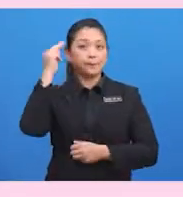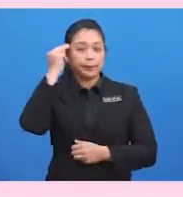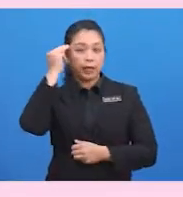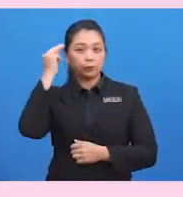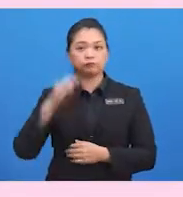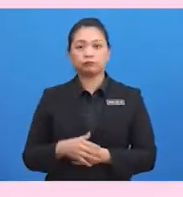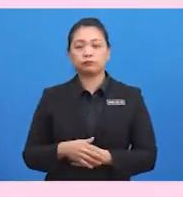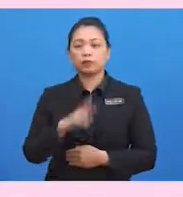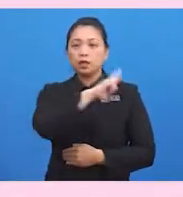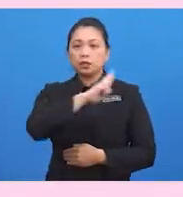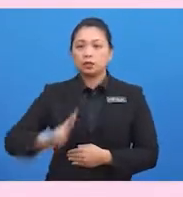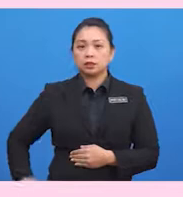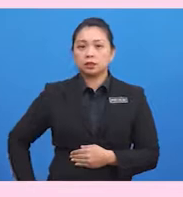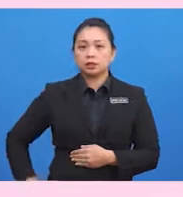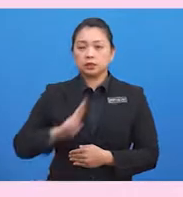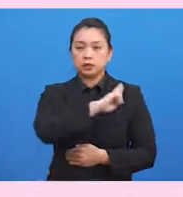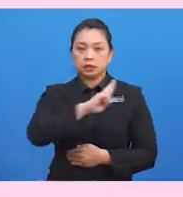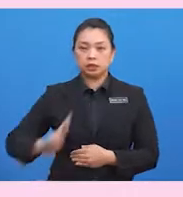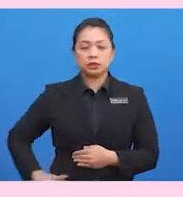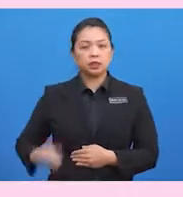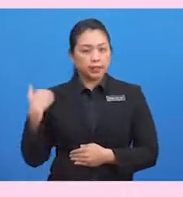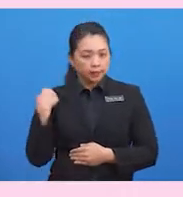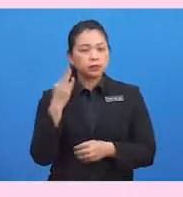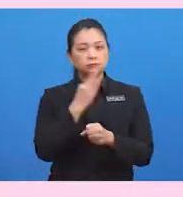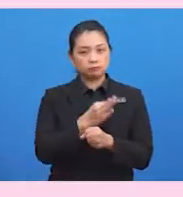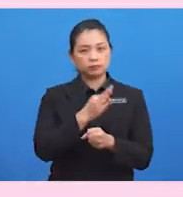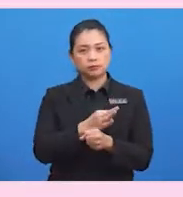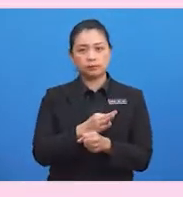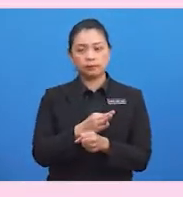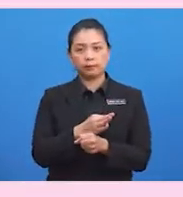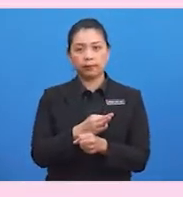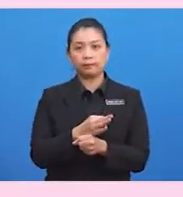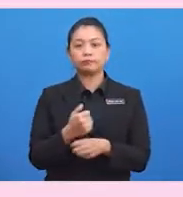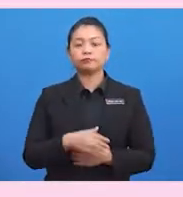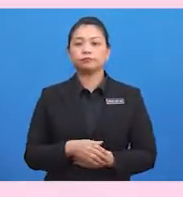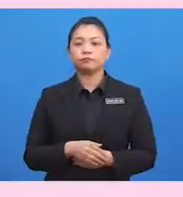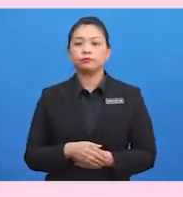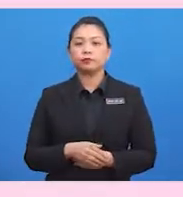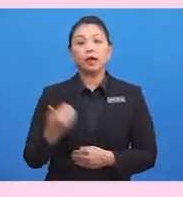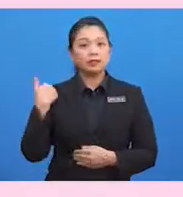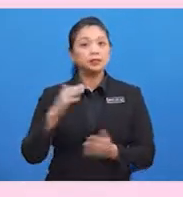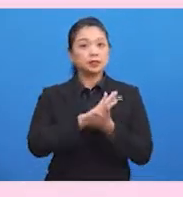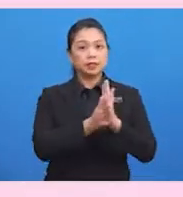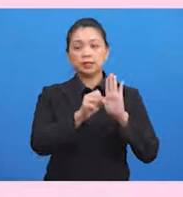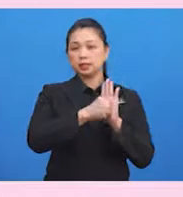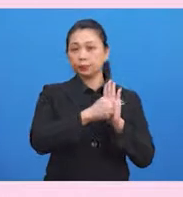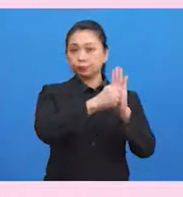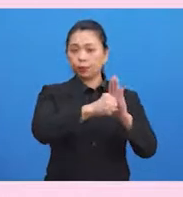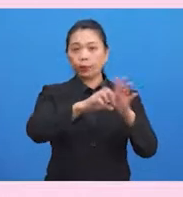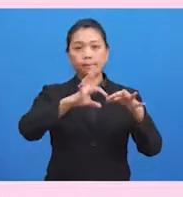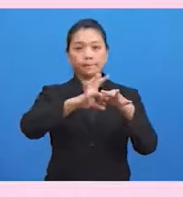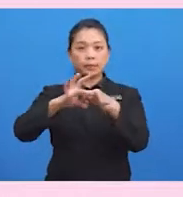ini juga turut memainkan peranan dalam petak Biran antara peranan Raja ilah menjadi simbol pepaduan